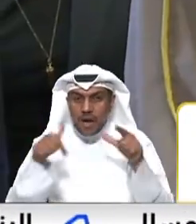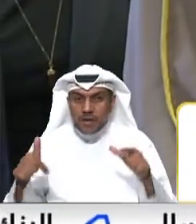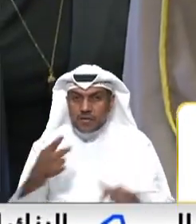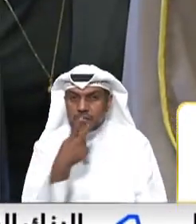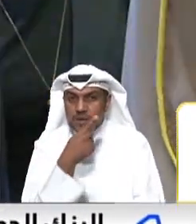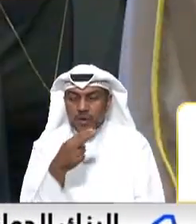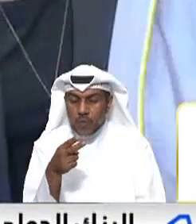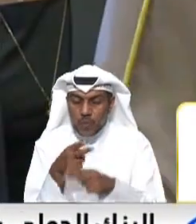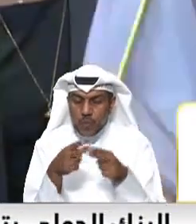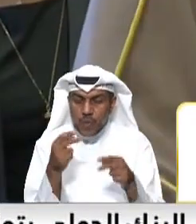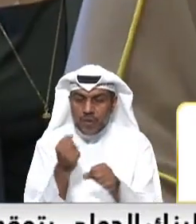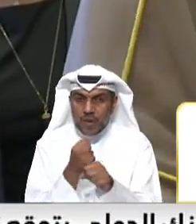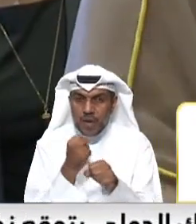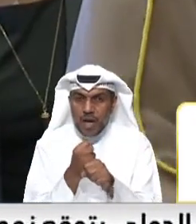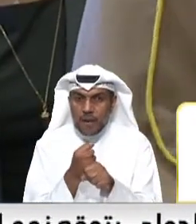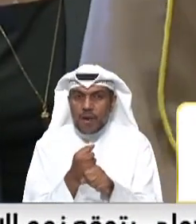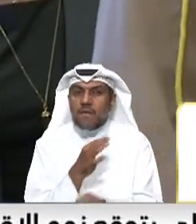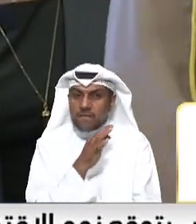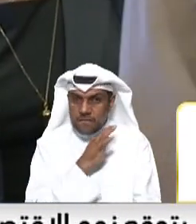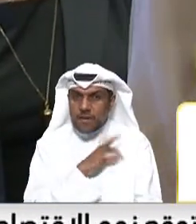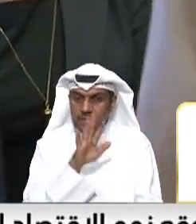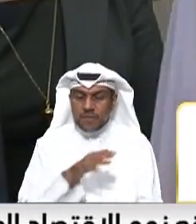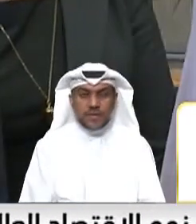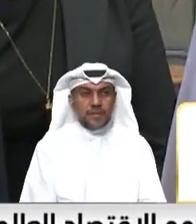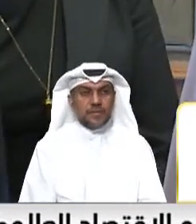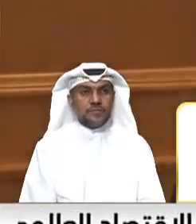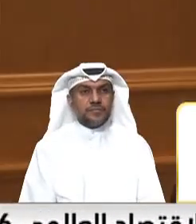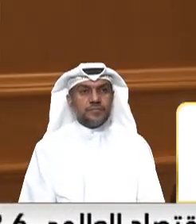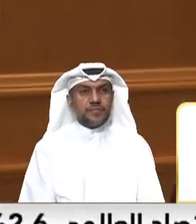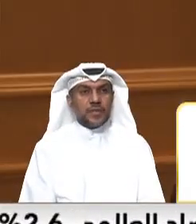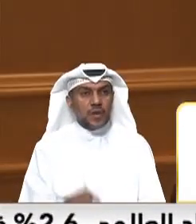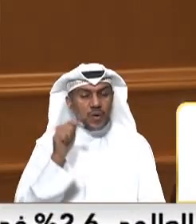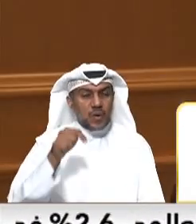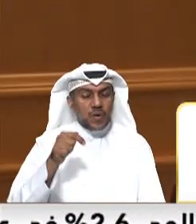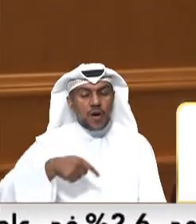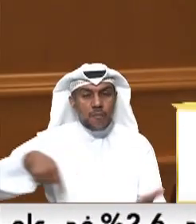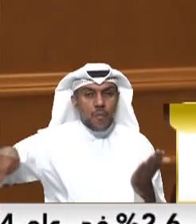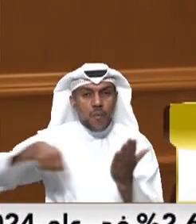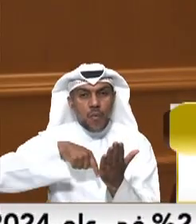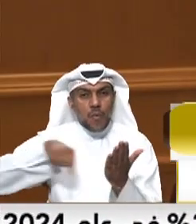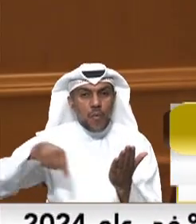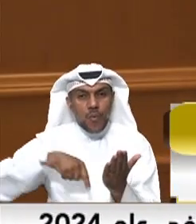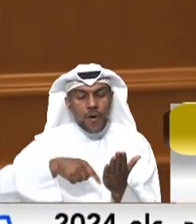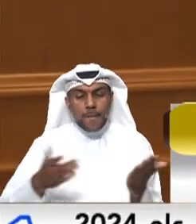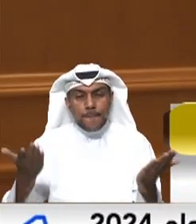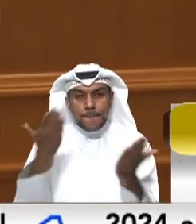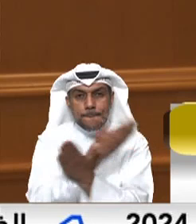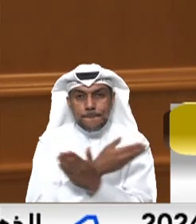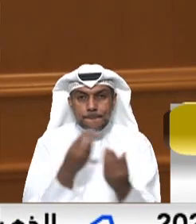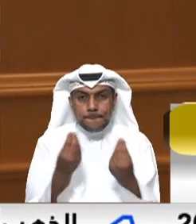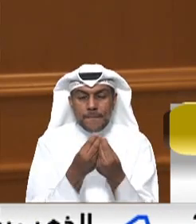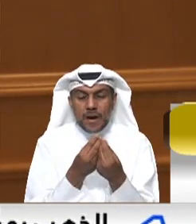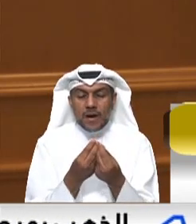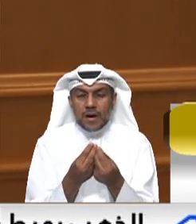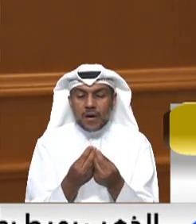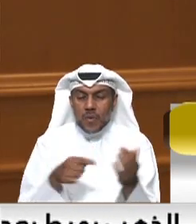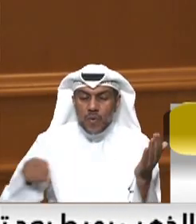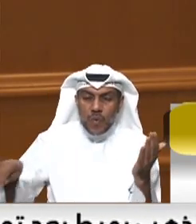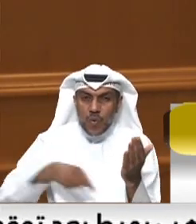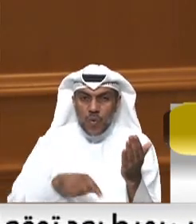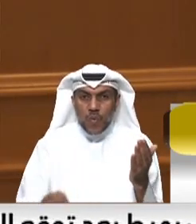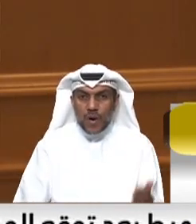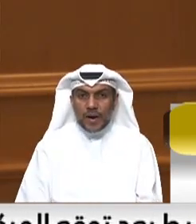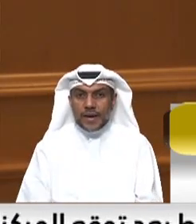دولة الكويت أكبر المستفيدين منها. اليوم وقعنا اتفاقية اللي هي اتفاقية الشريحة الثانية من